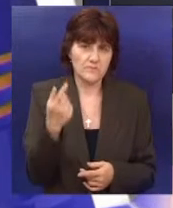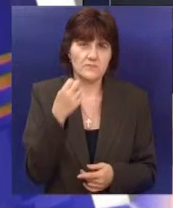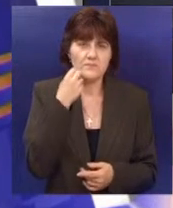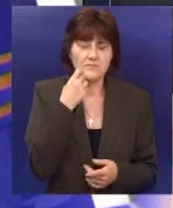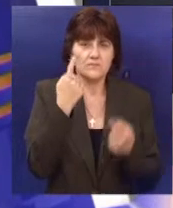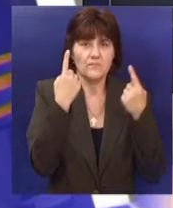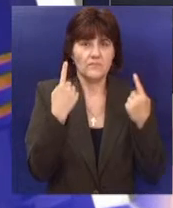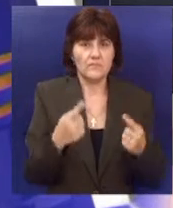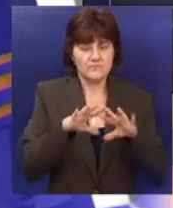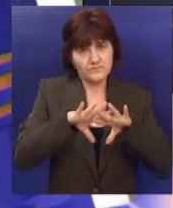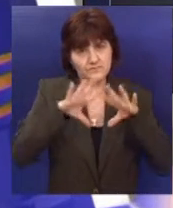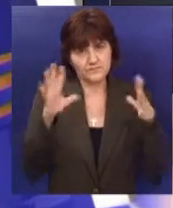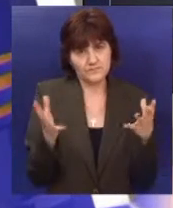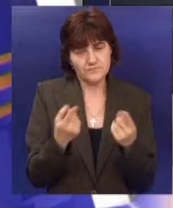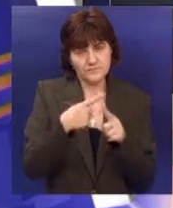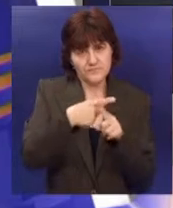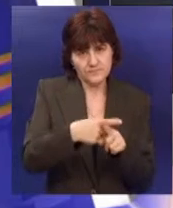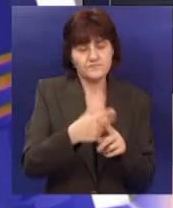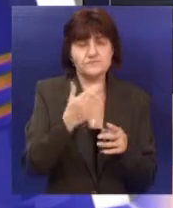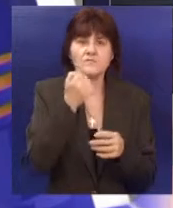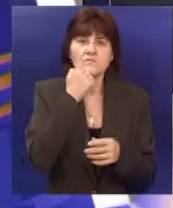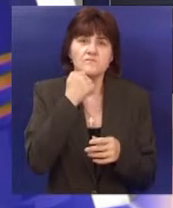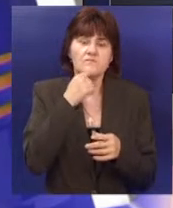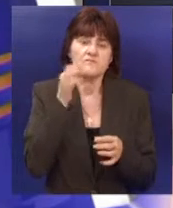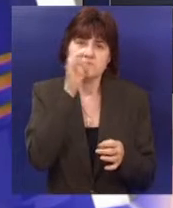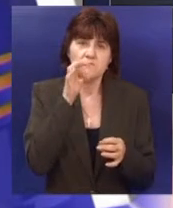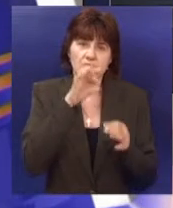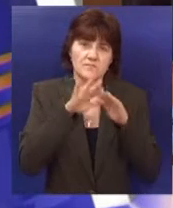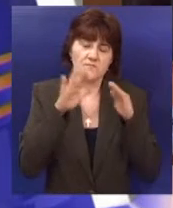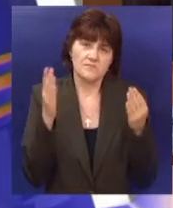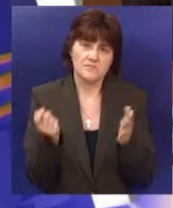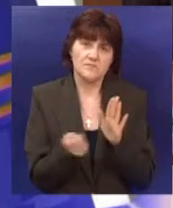znatno veći kada bi postojali zbirni podaci o prometima u privatnim apotekama.